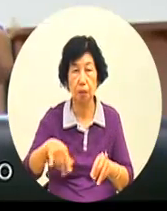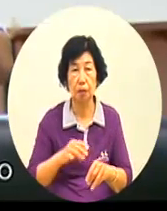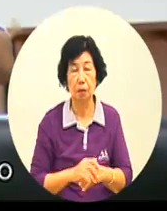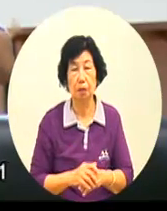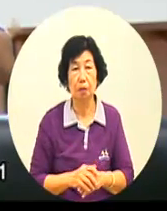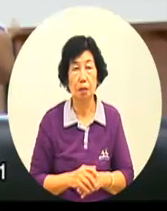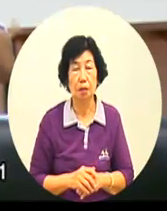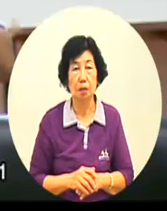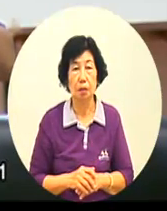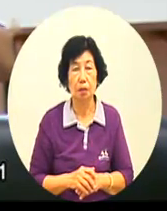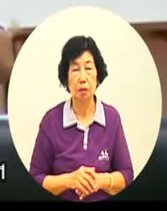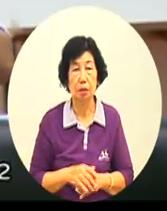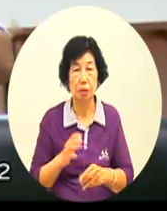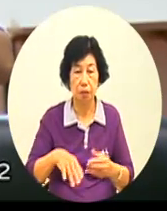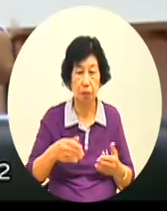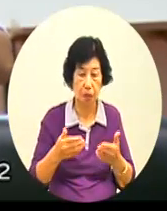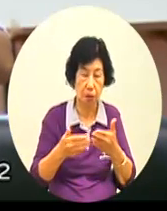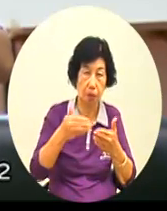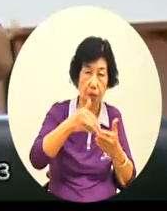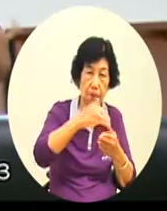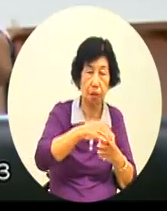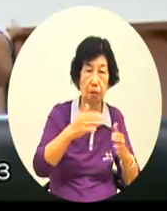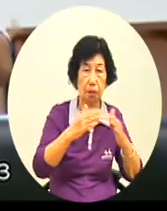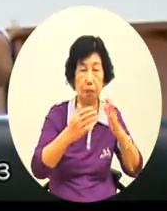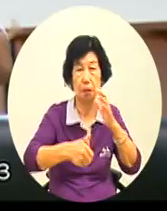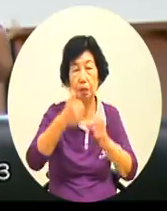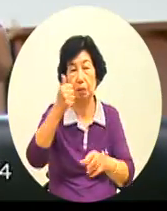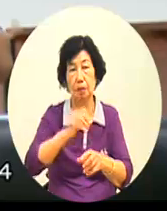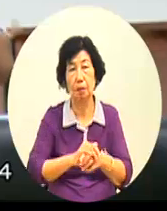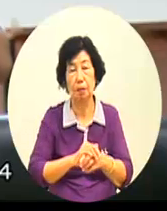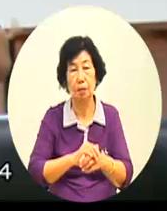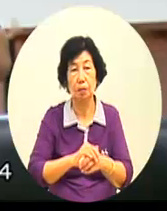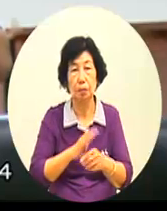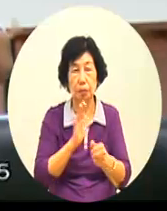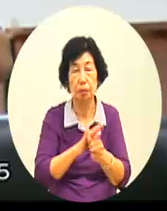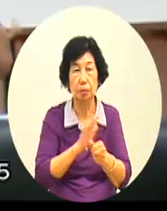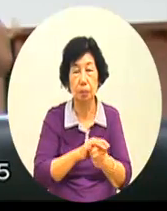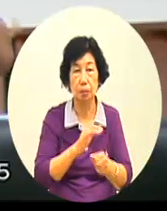我们市政府的有市长来主持